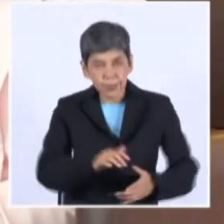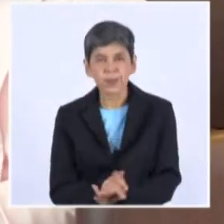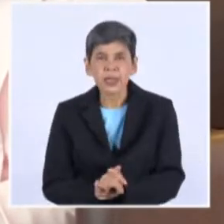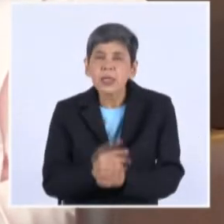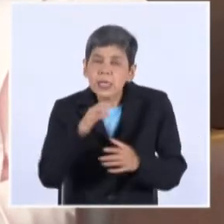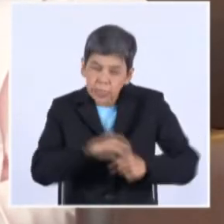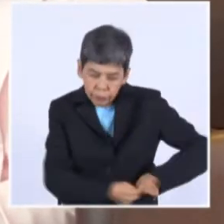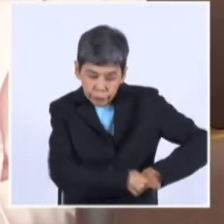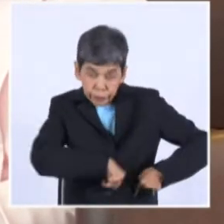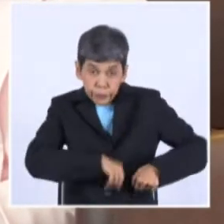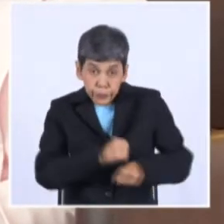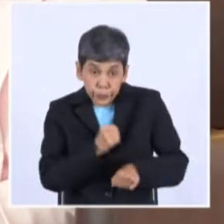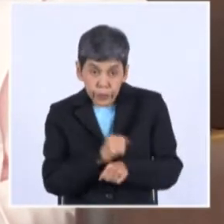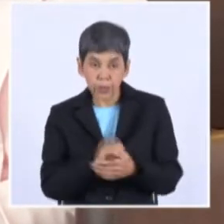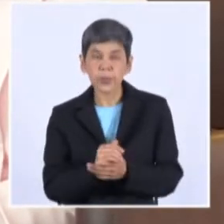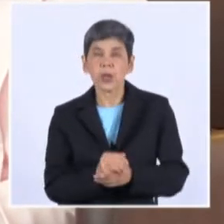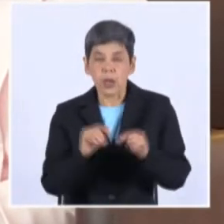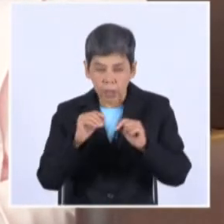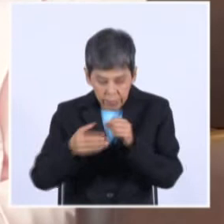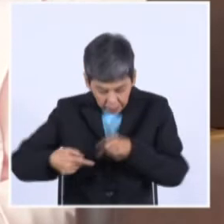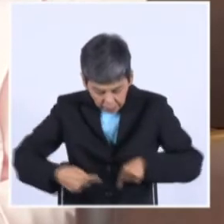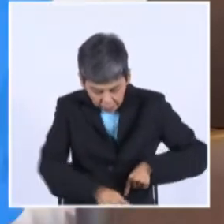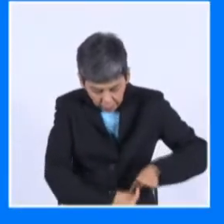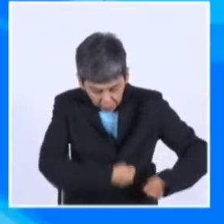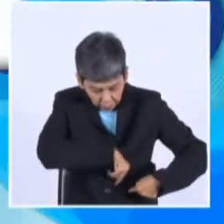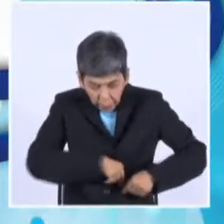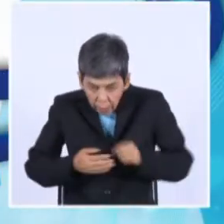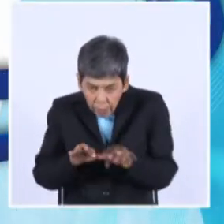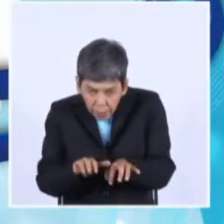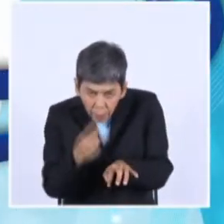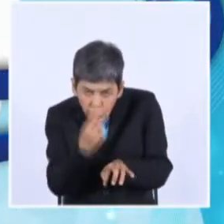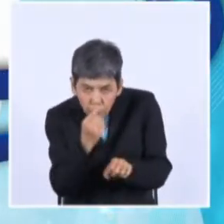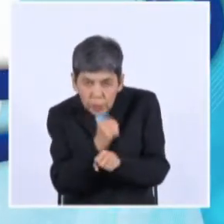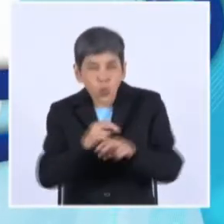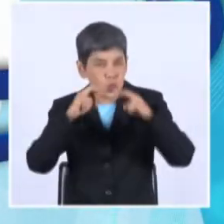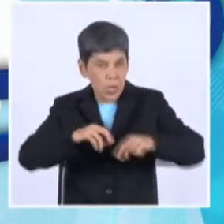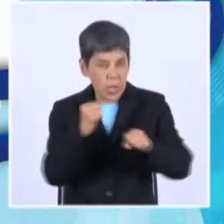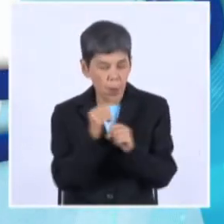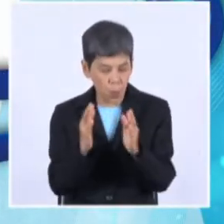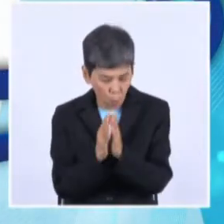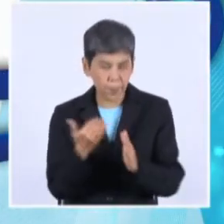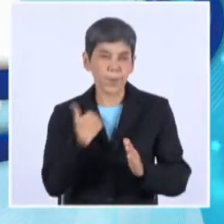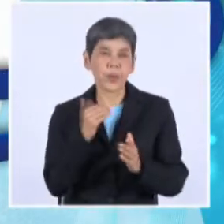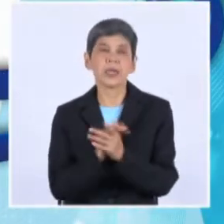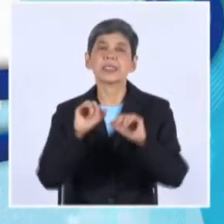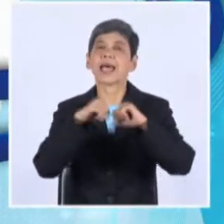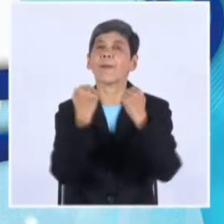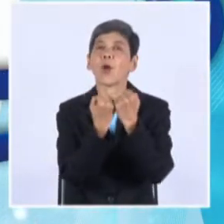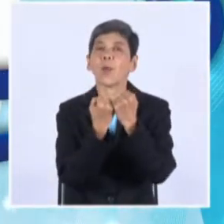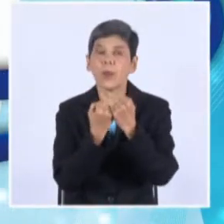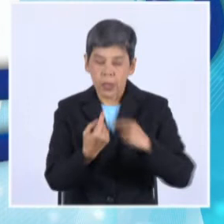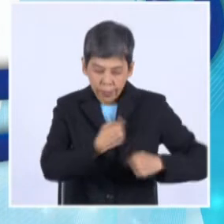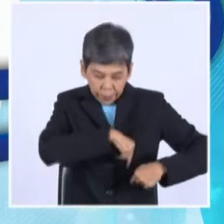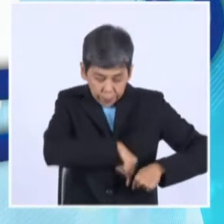การเจาะระบายท่อน้ำดีโดยกล้องติดอัลตราซาวด์นะครับ ซึ่งมีการทำวิจัยร่วมกันนำโดยสมาคมแพทย์ส่องกล้องท